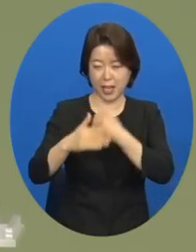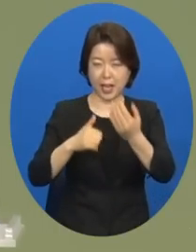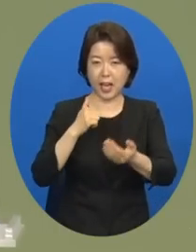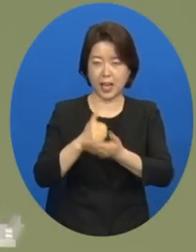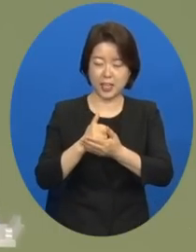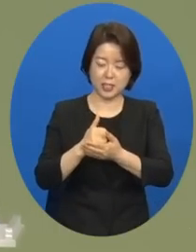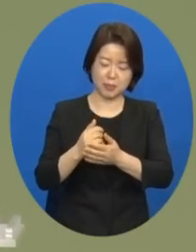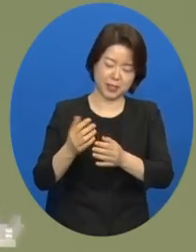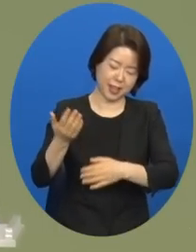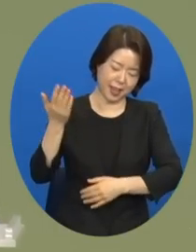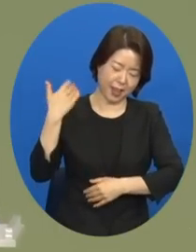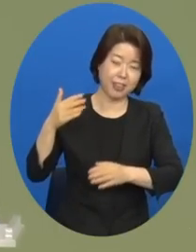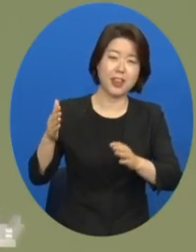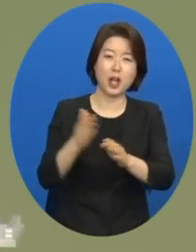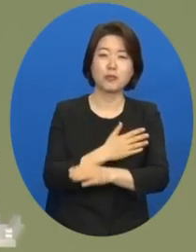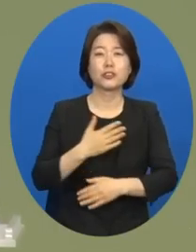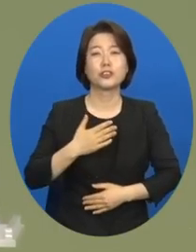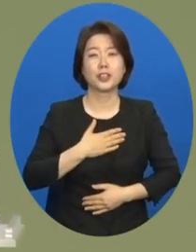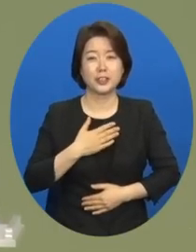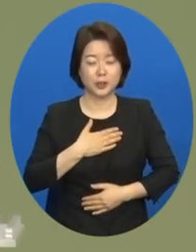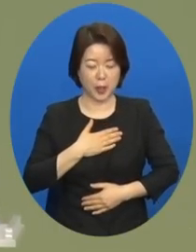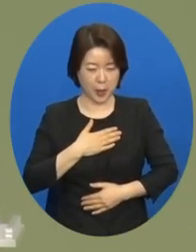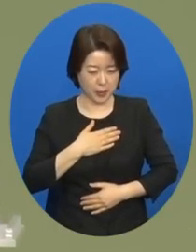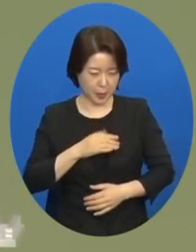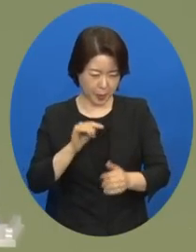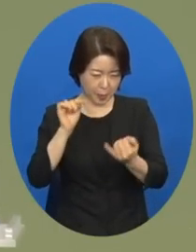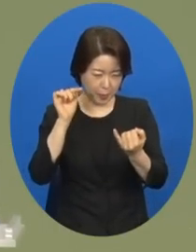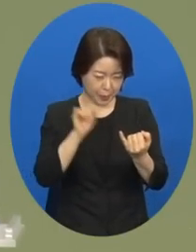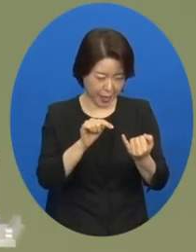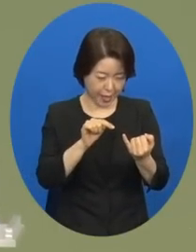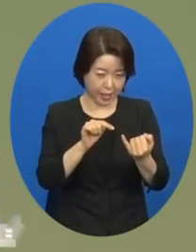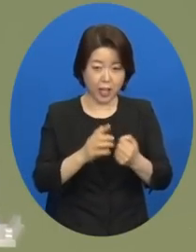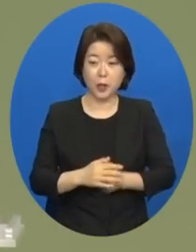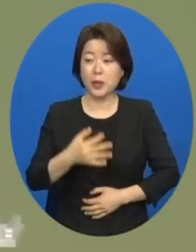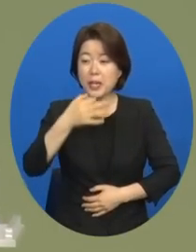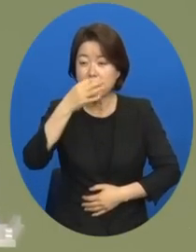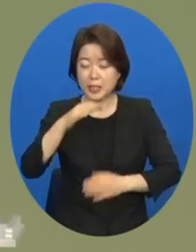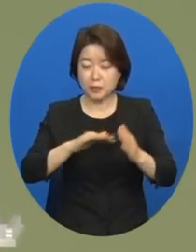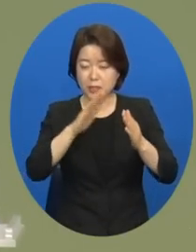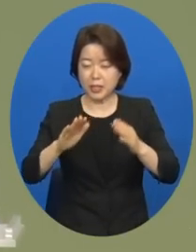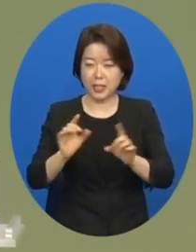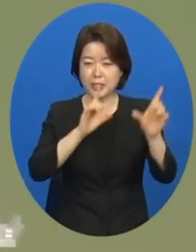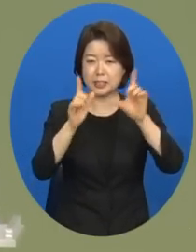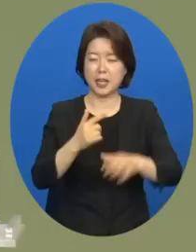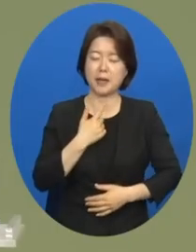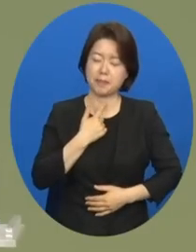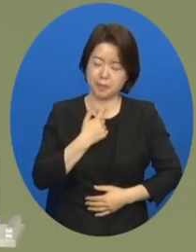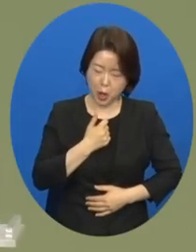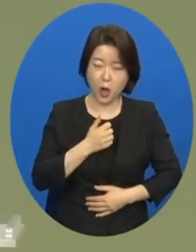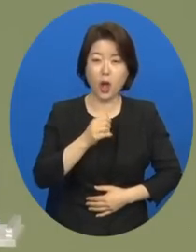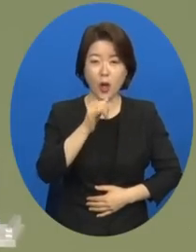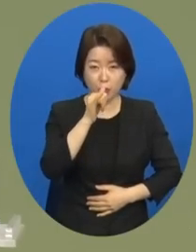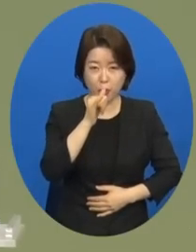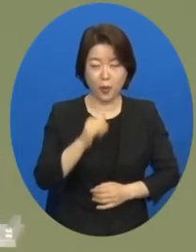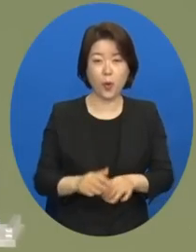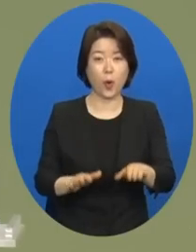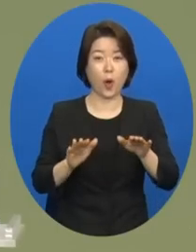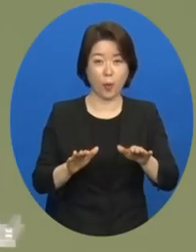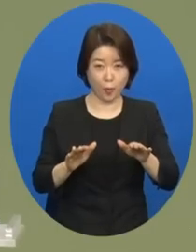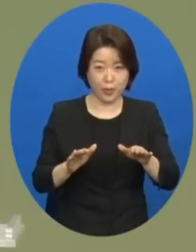만세 전부터 계절을 찍어서 힘든 가정 생활도 겪게 하시고 그래서 이제